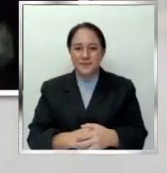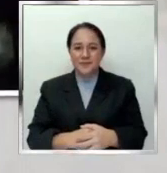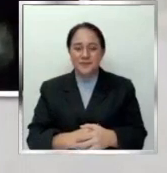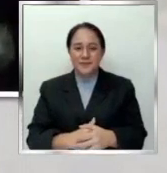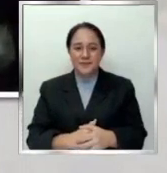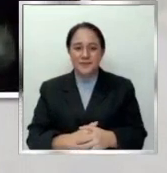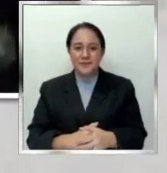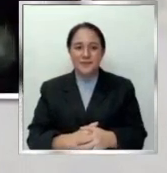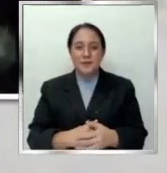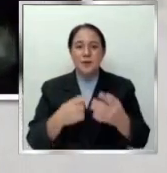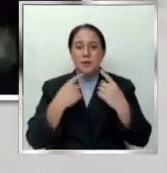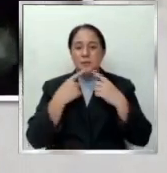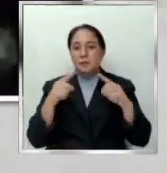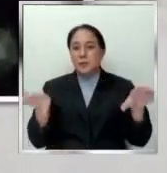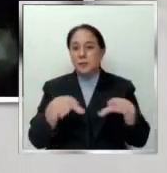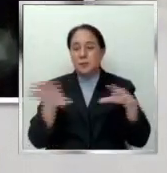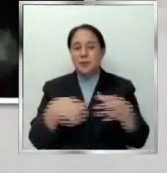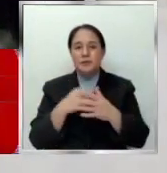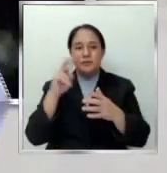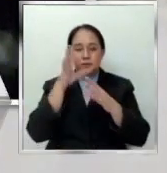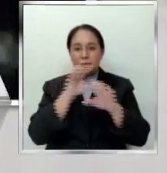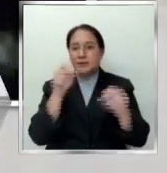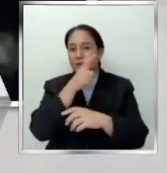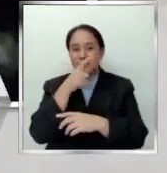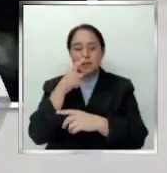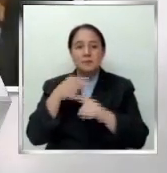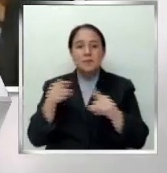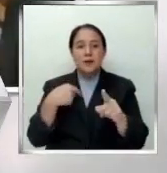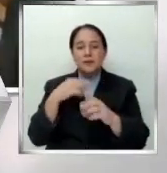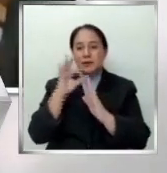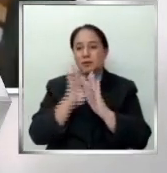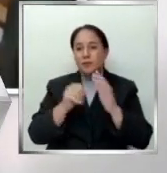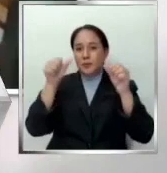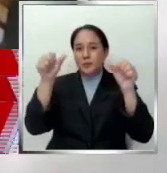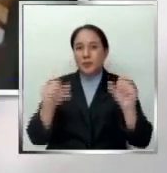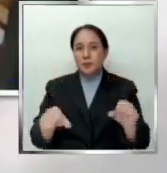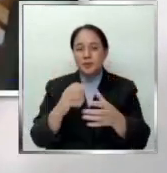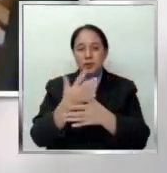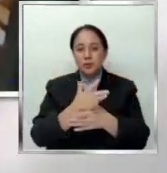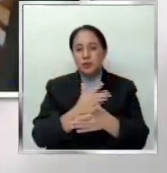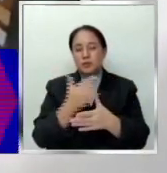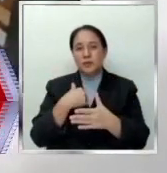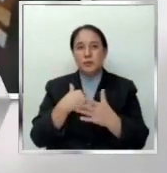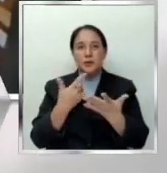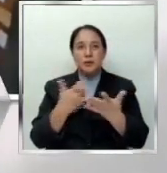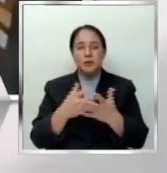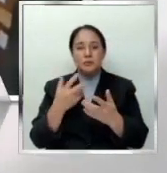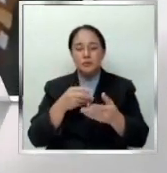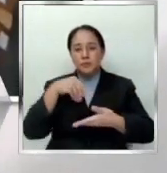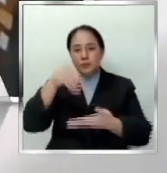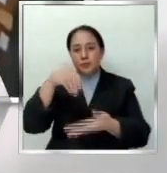Walang public engagement si Vice President Robredo ngayong araw, pero sa isang Facebook post, ibinahagi niya ang mga food pack distribution sa